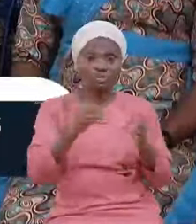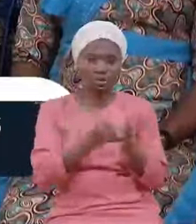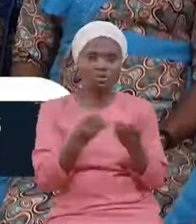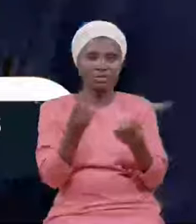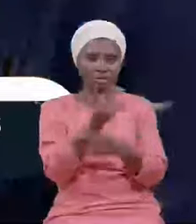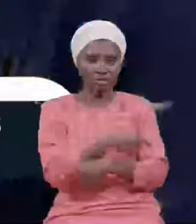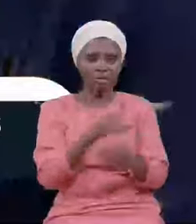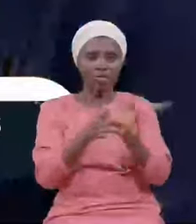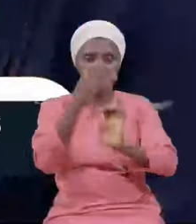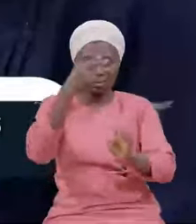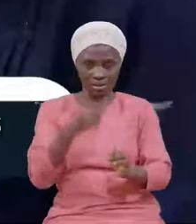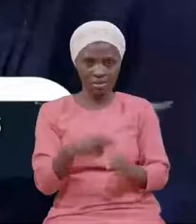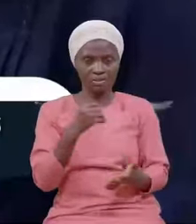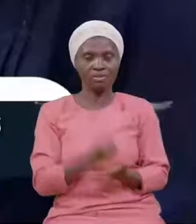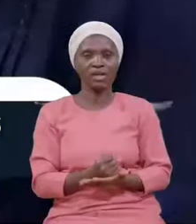fera aujourd'hui.